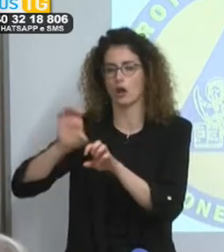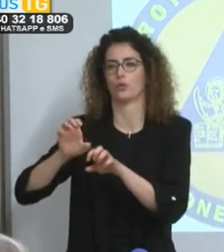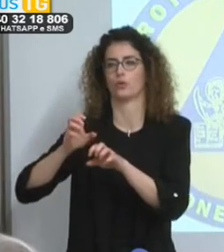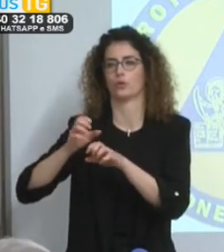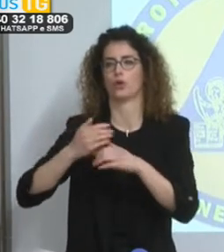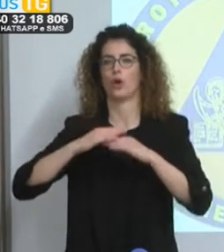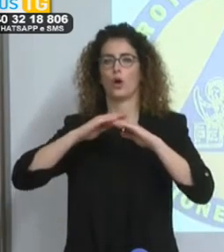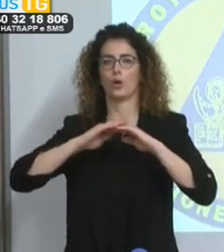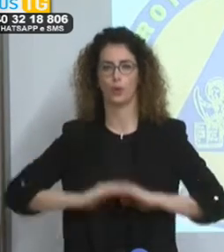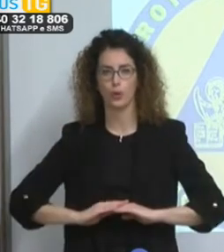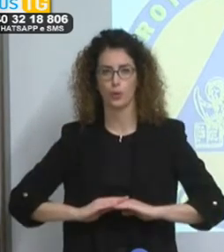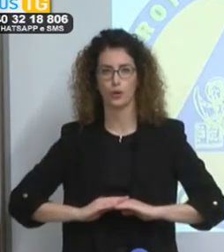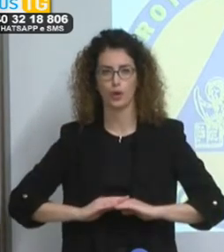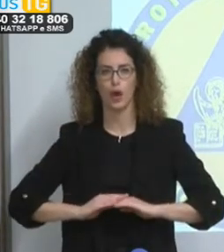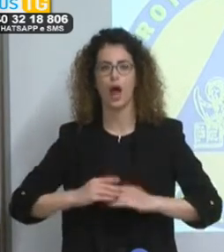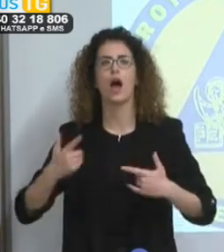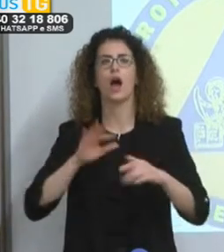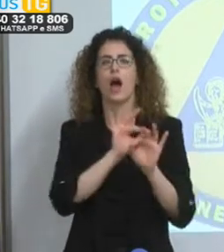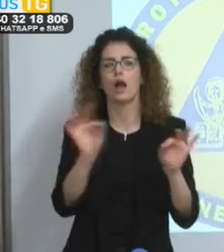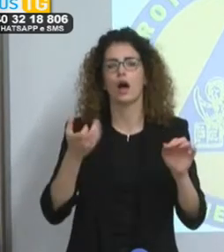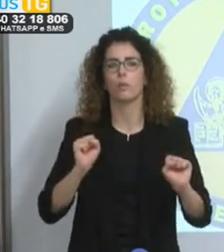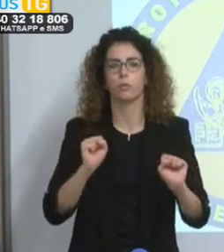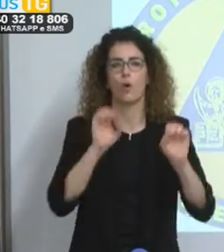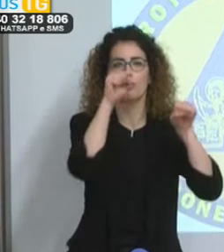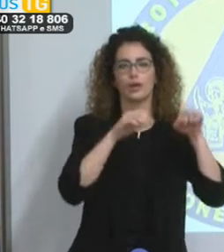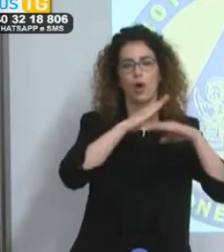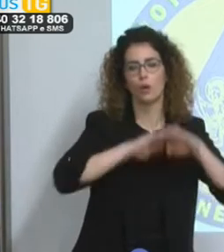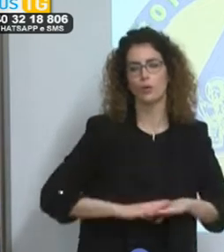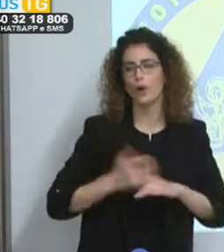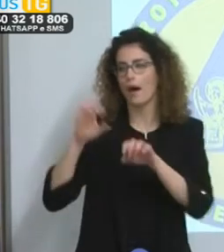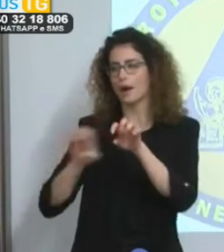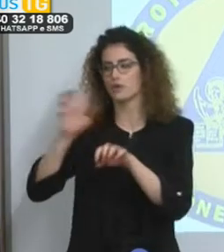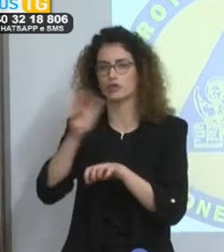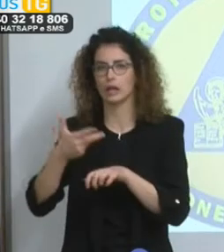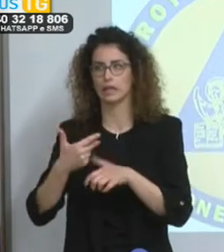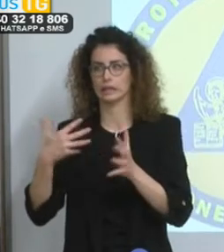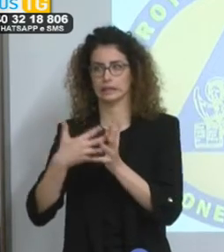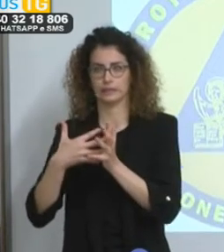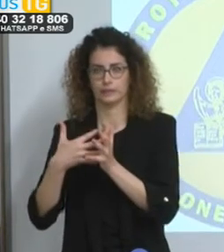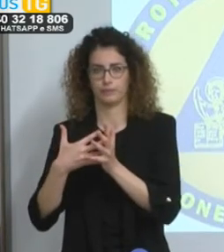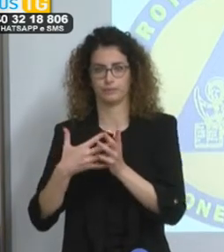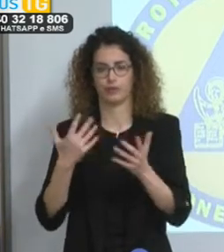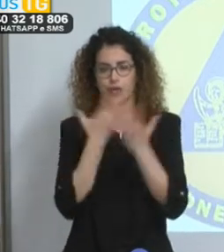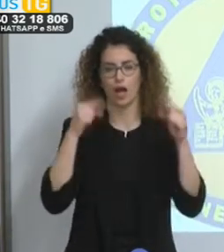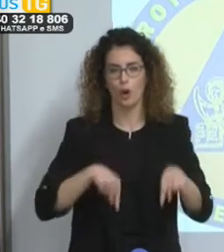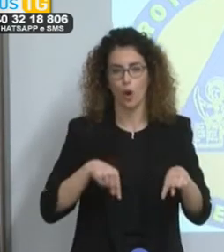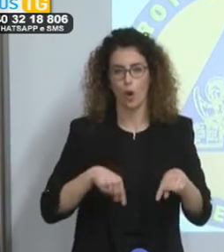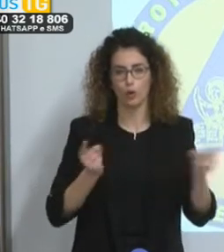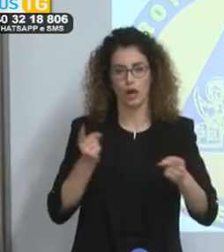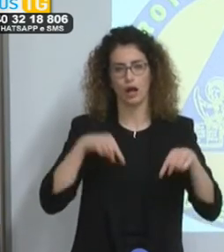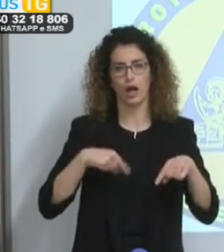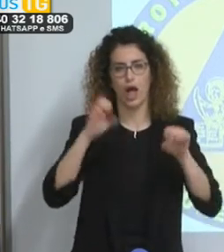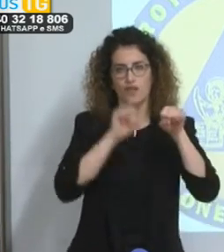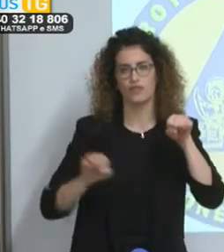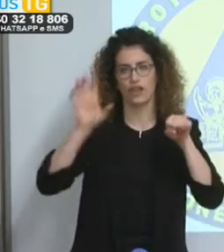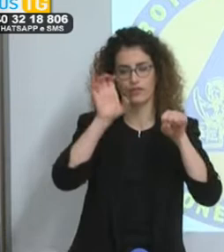il virus e in Veneto magari va bene. È innegabile che in questa fase il Veneto sia una delle regioni, se non la regione, che insomma in